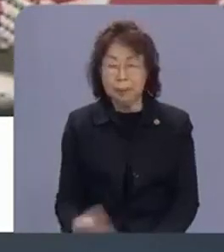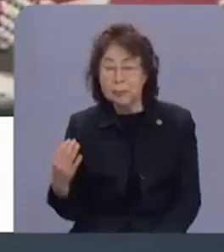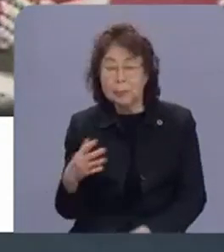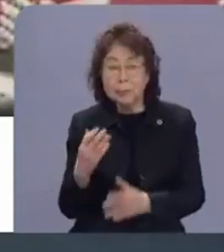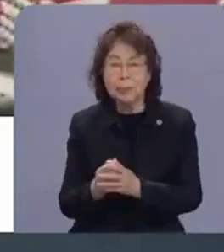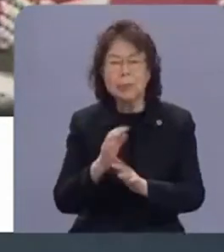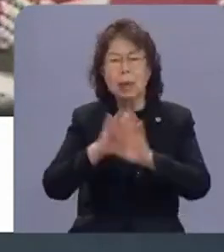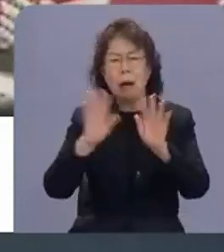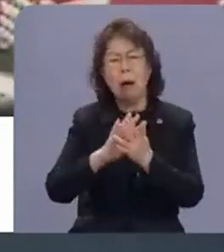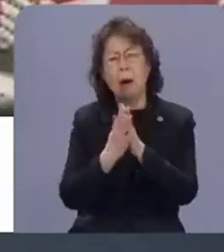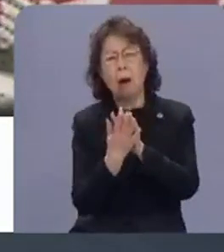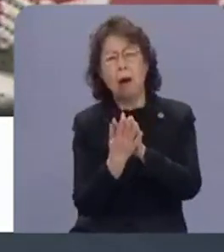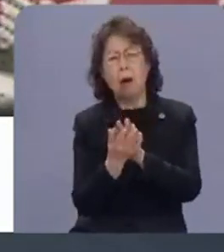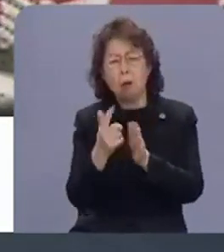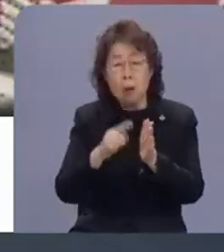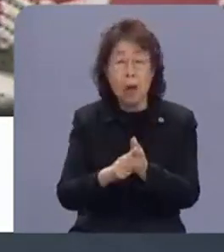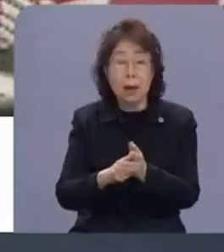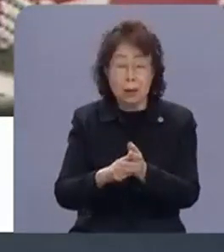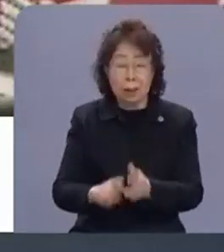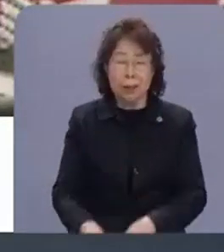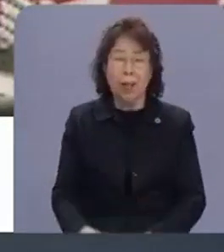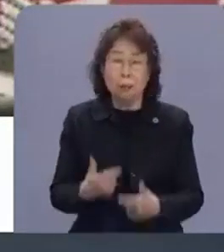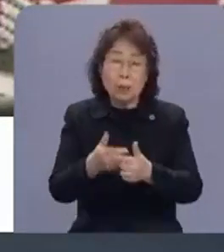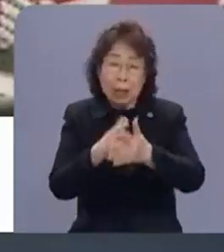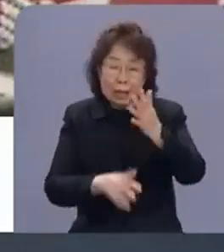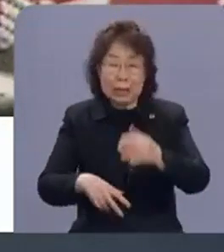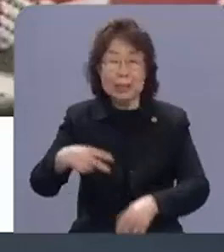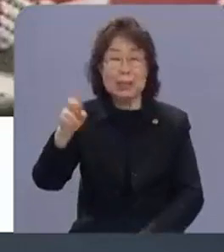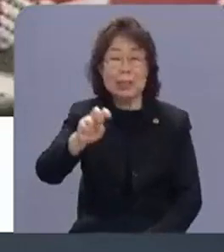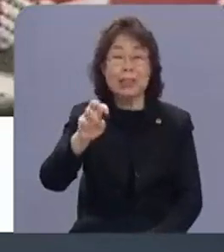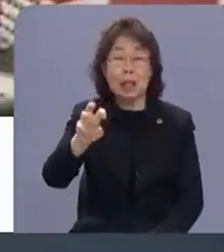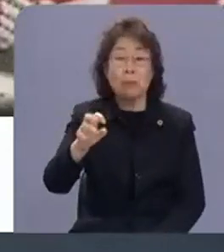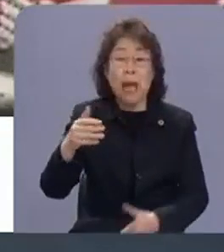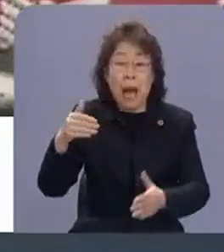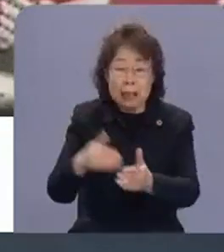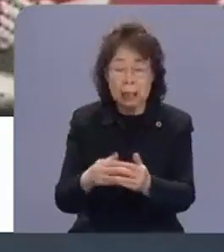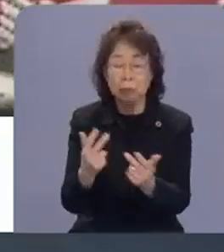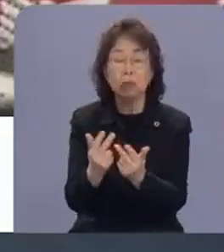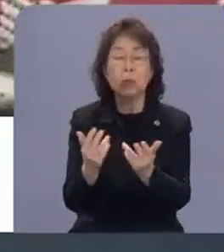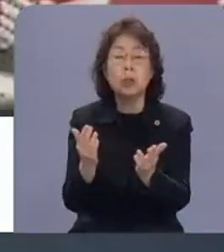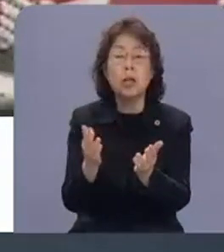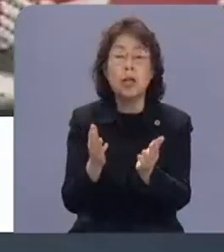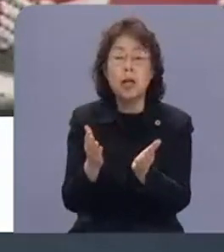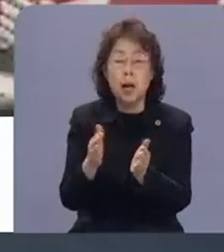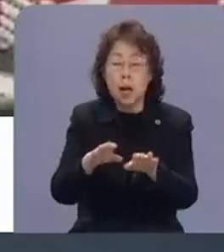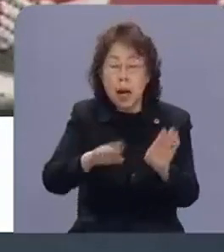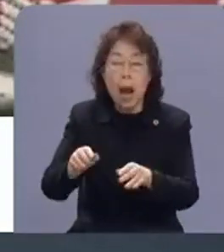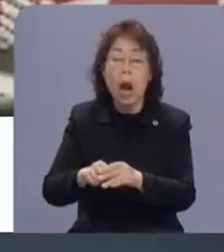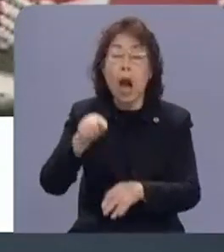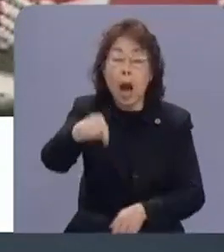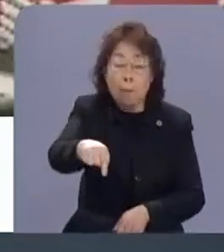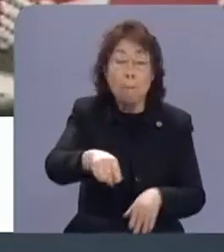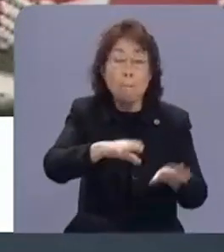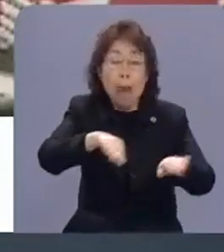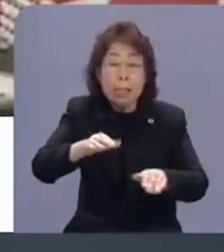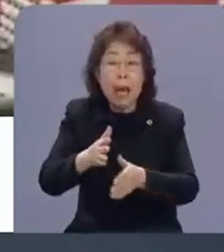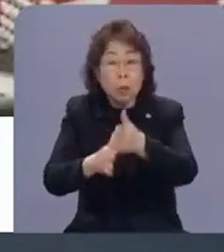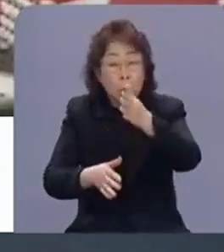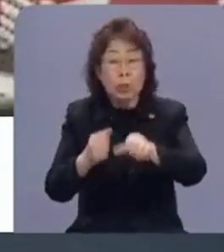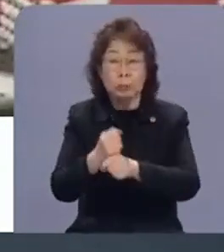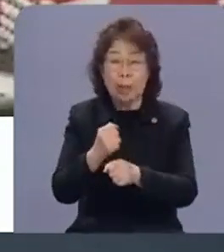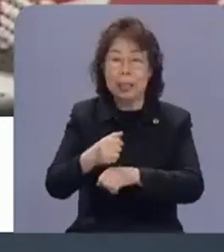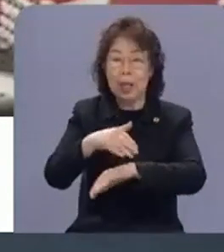최근 기후위기에 대응하는 전략의 하나로 부산시는 오는 2030년까지 북항 앞바다에 해상 신도시를 건설할